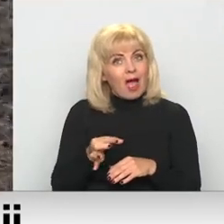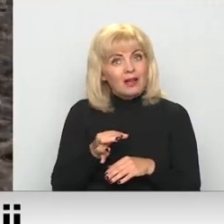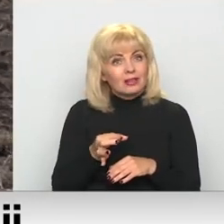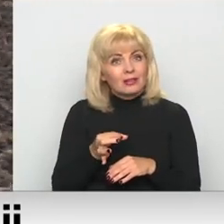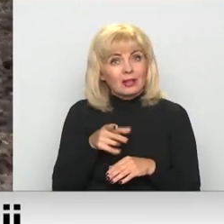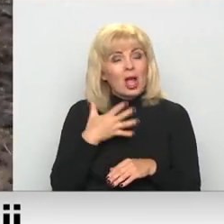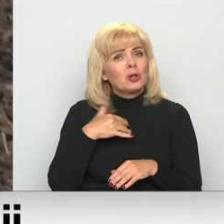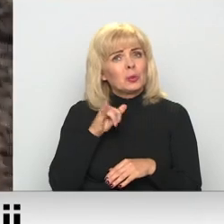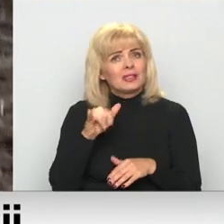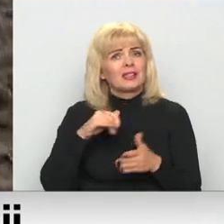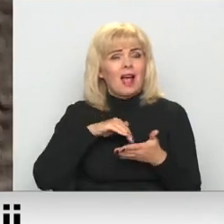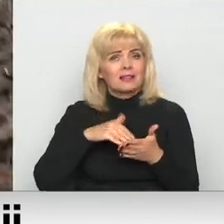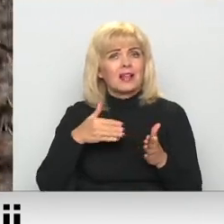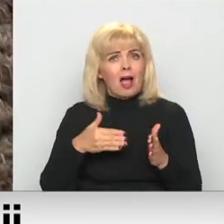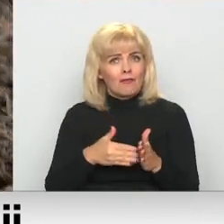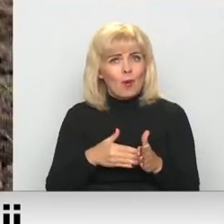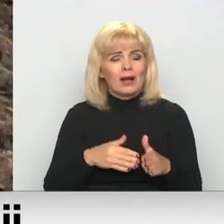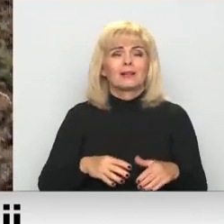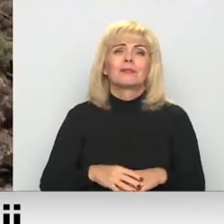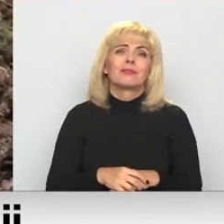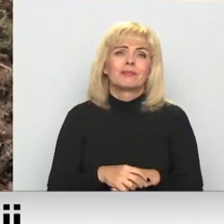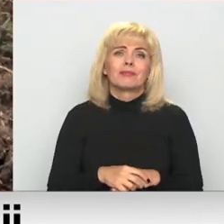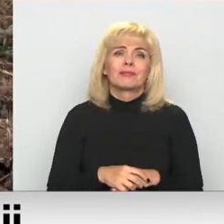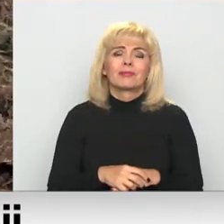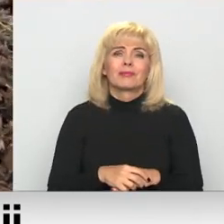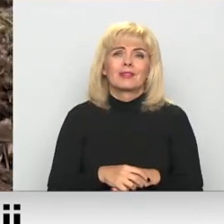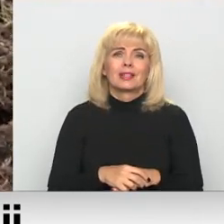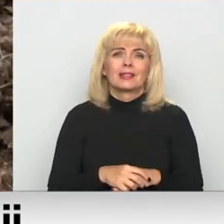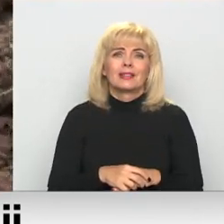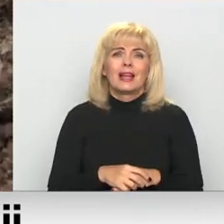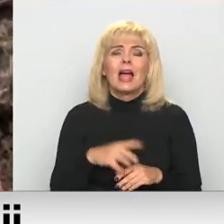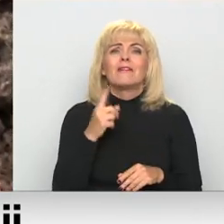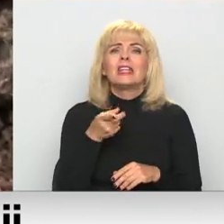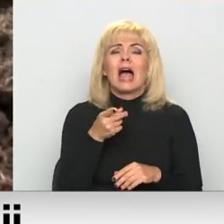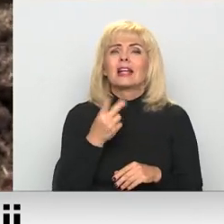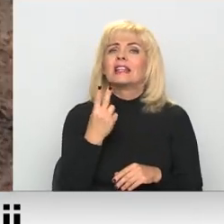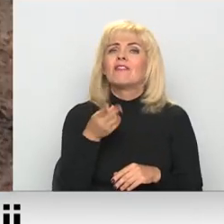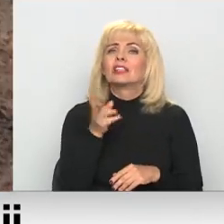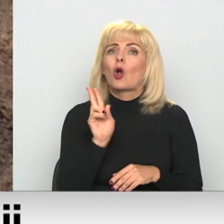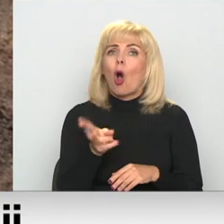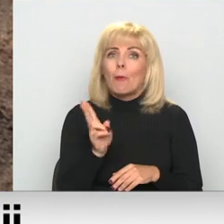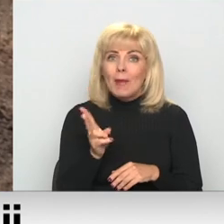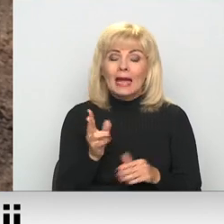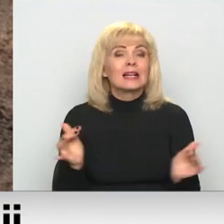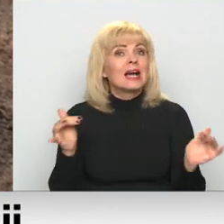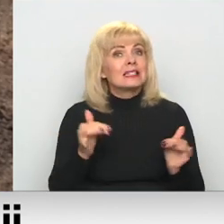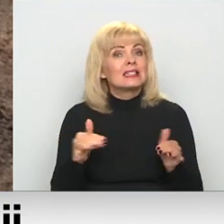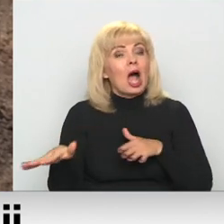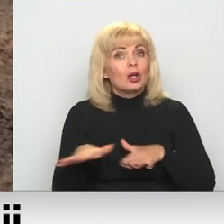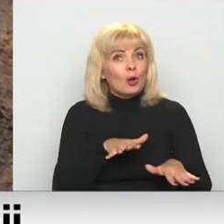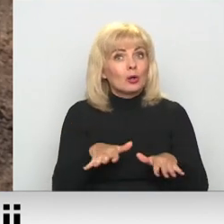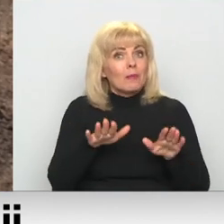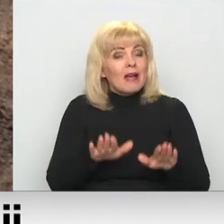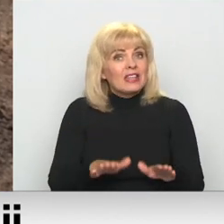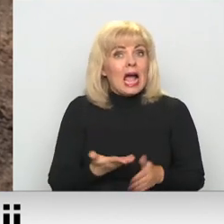sliktā stāvoklī. Tas ir viena kopeika, ne, divas kopeikas, redzi? Sajieta organizators,